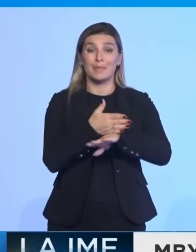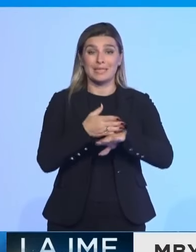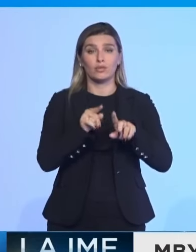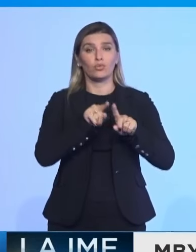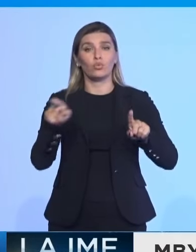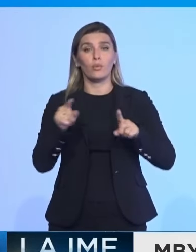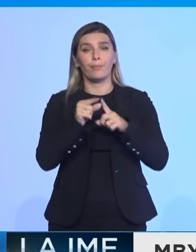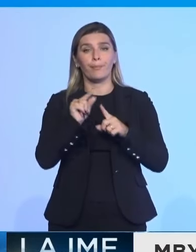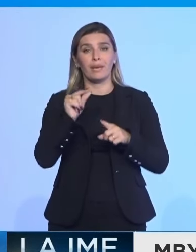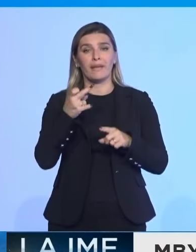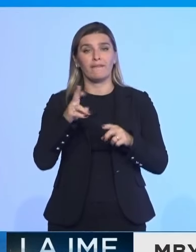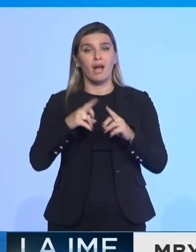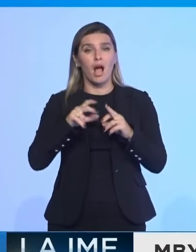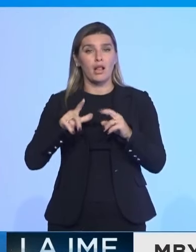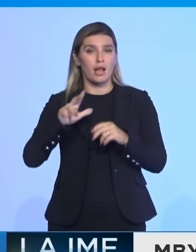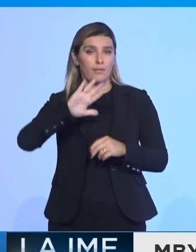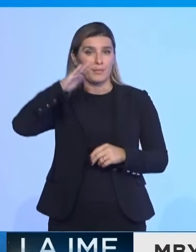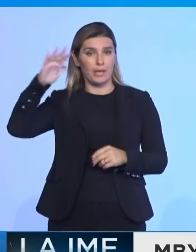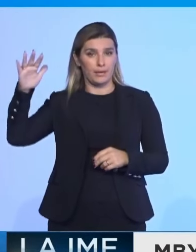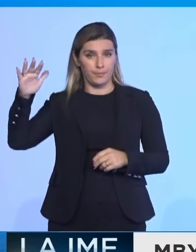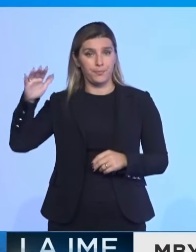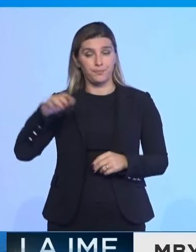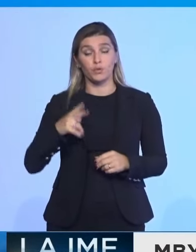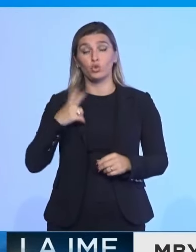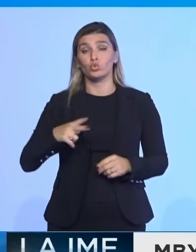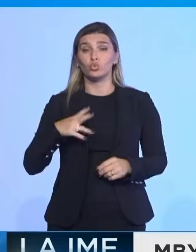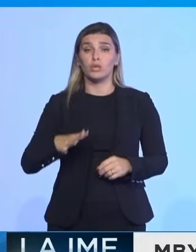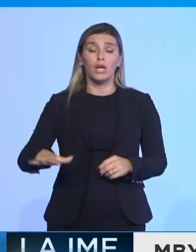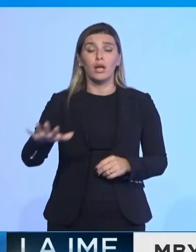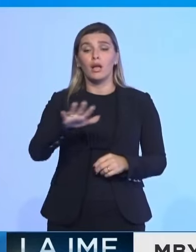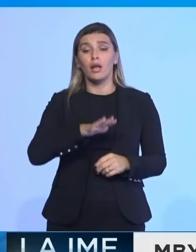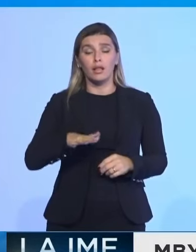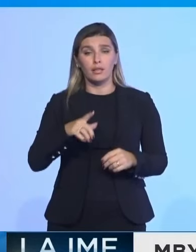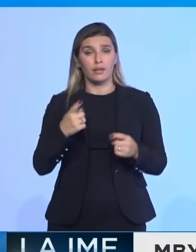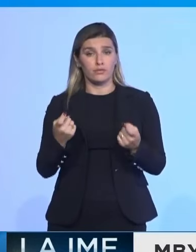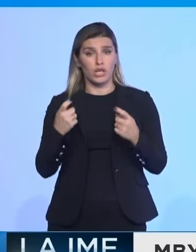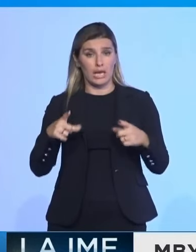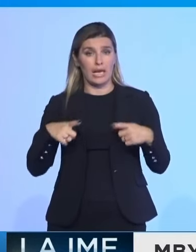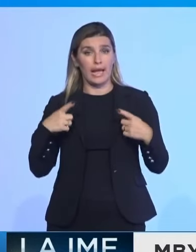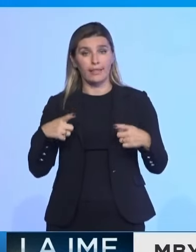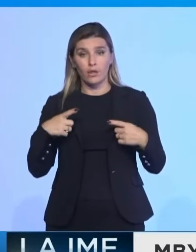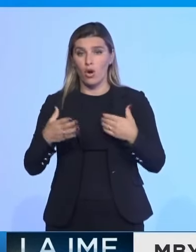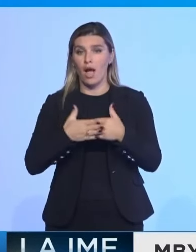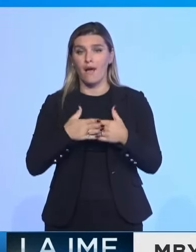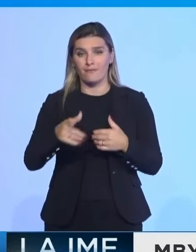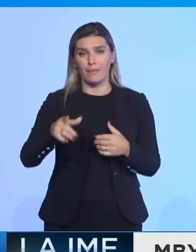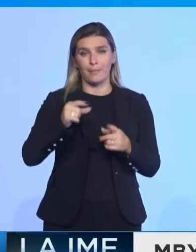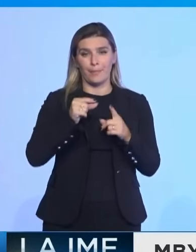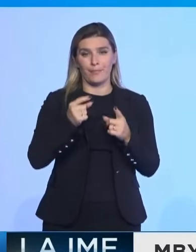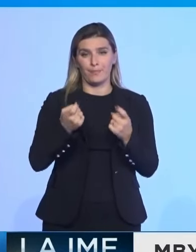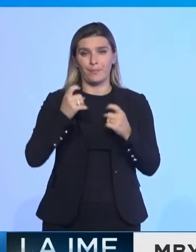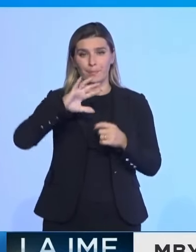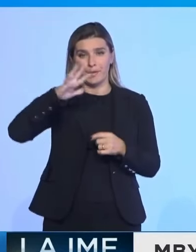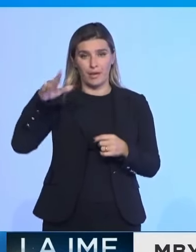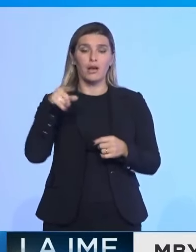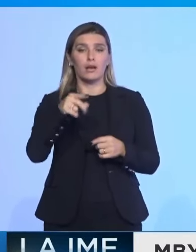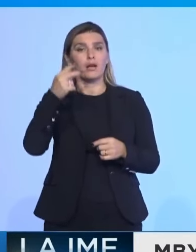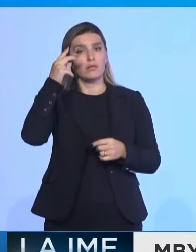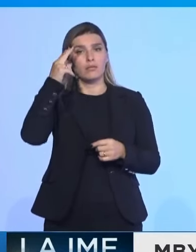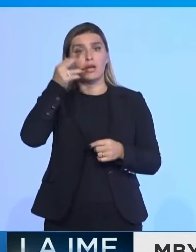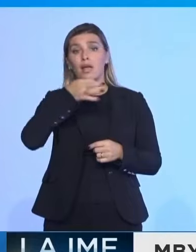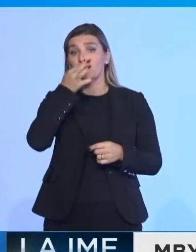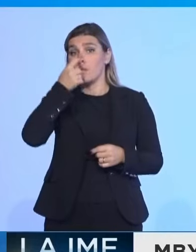punimeve. Jo të gjithë banorët dhe vizitorët e fshatrave të Luginës e Lumbardit dhe pikës turistike Prevallë janë të njoftuar